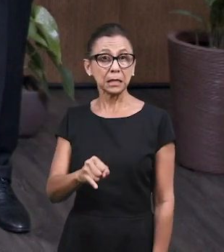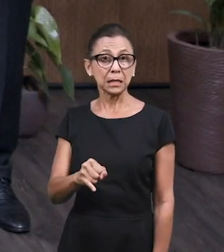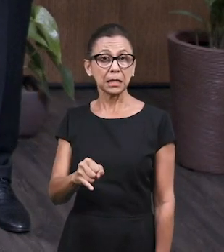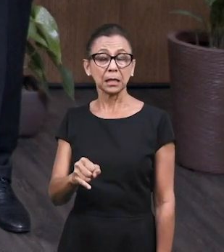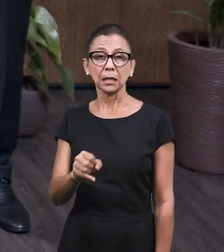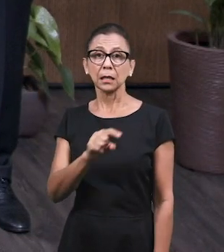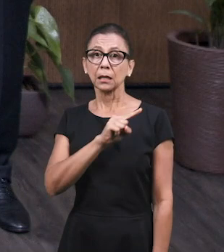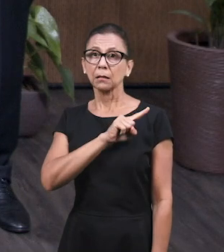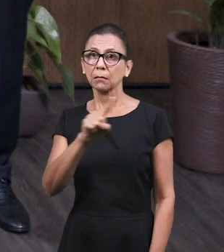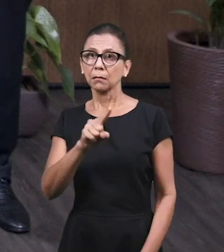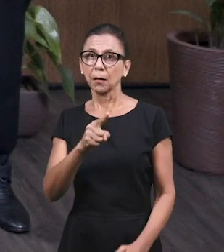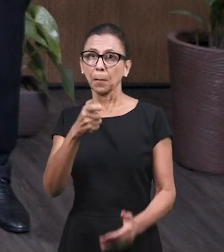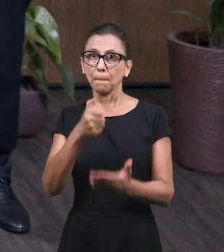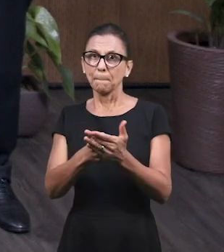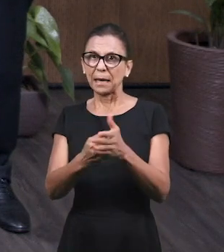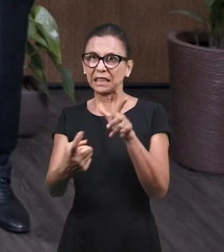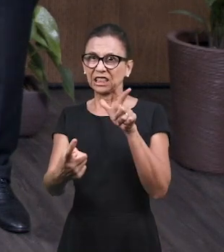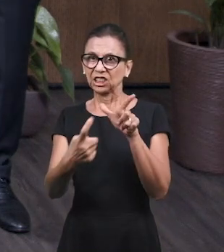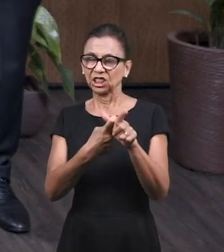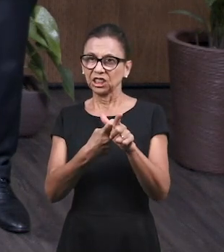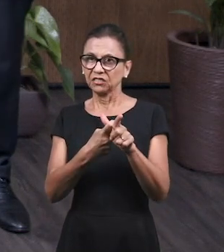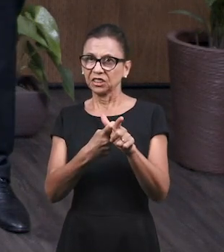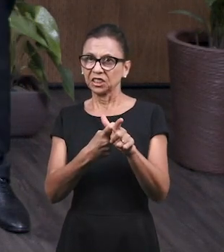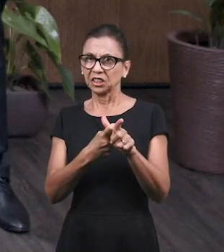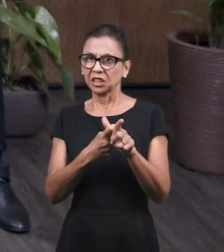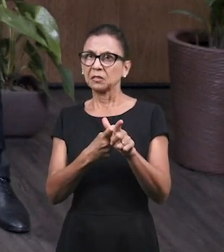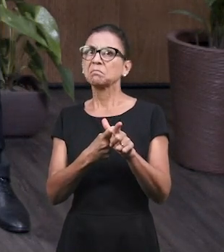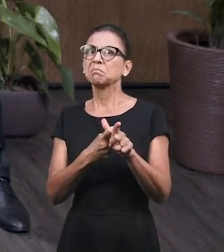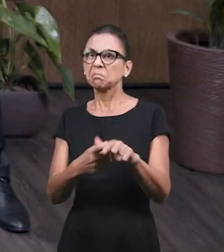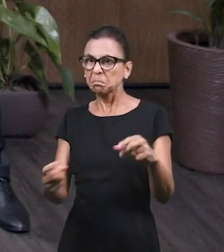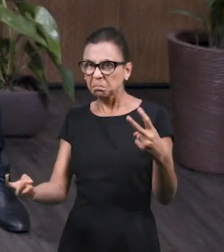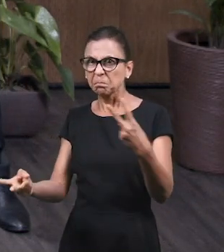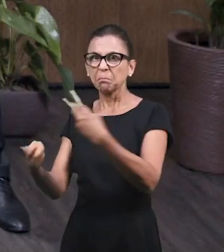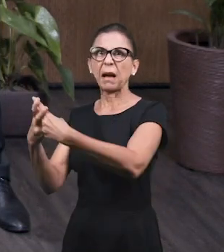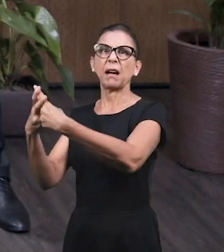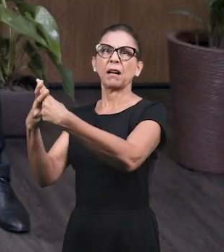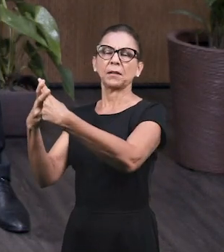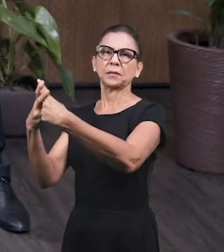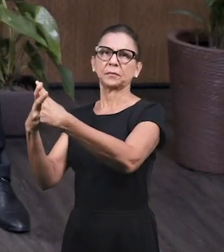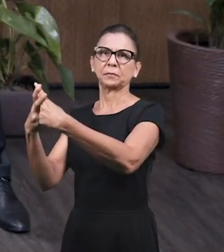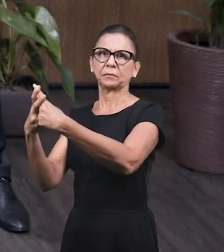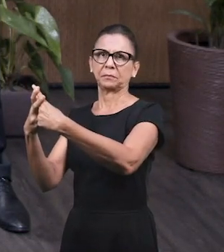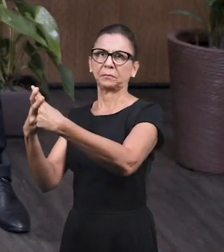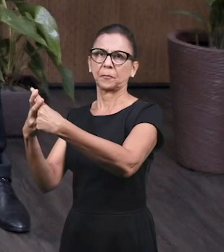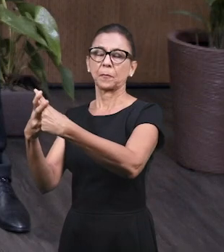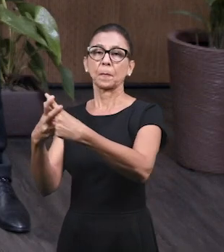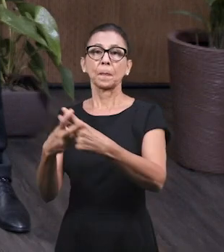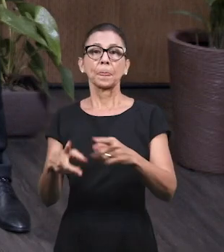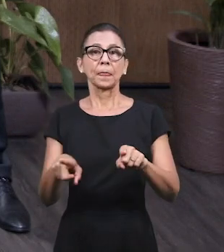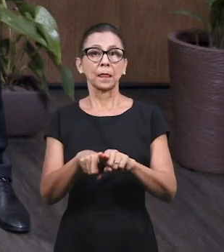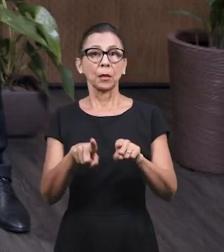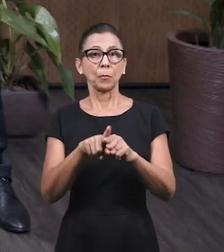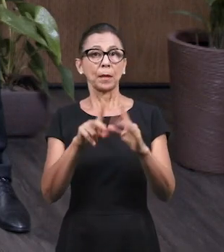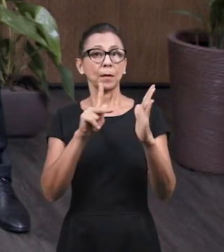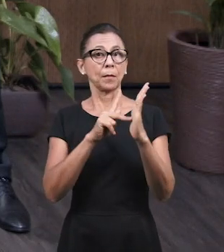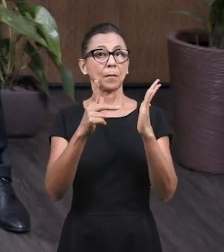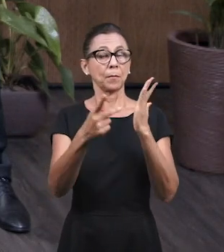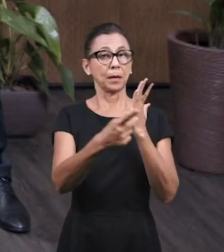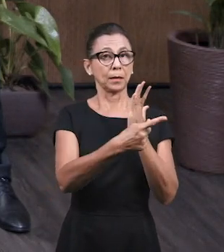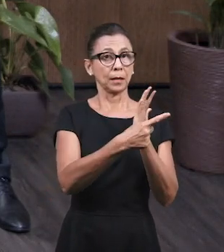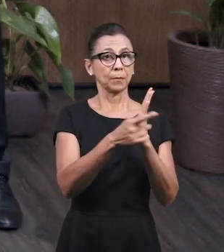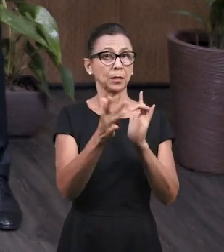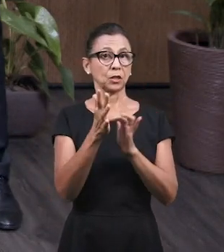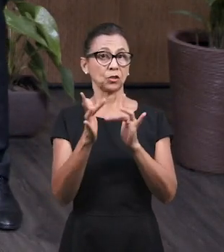en sachant qu'à l'époque, le débiteur il pourrait être mis en prison s'il ne payait pas sa dette. Ou